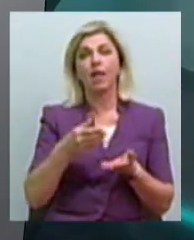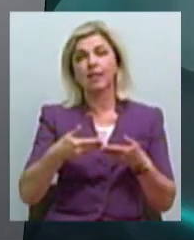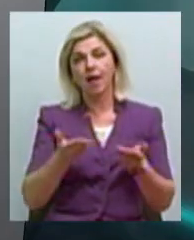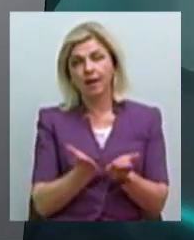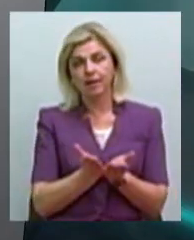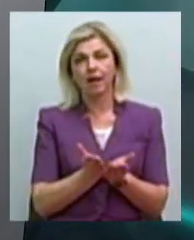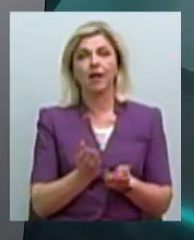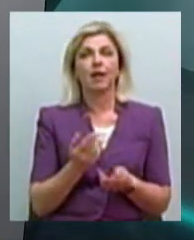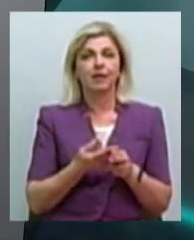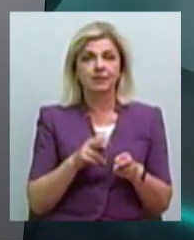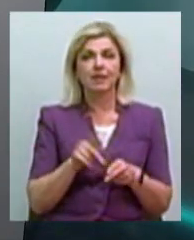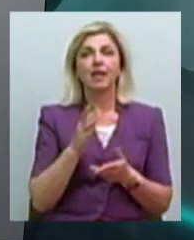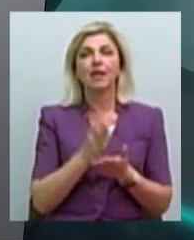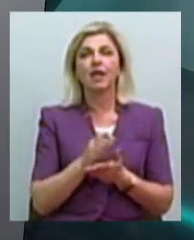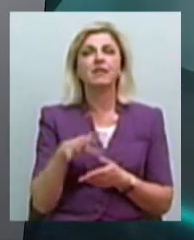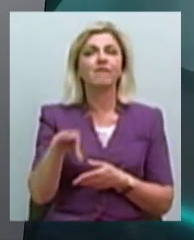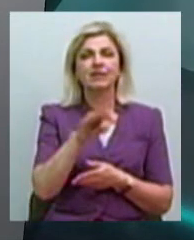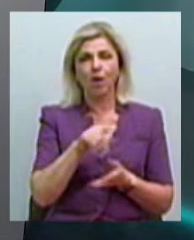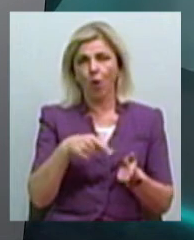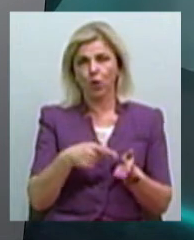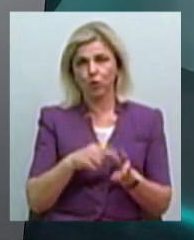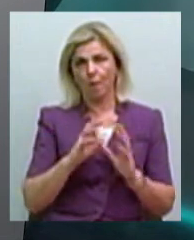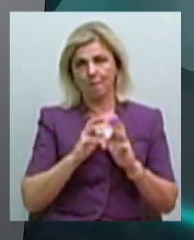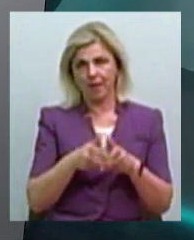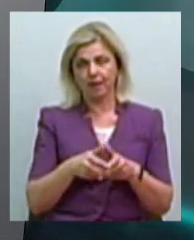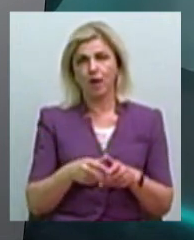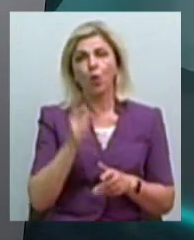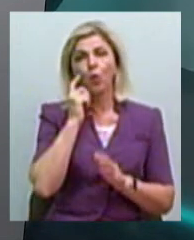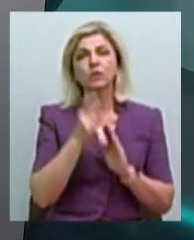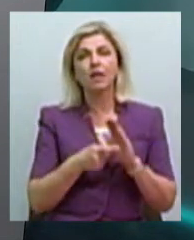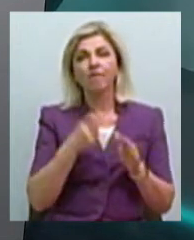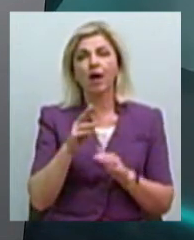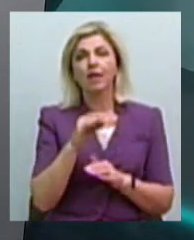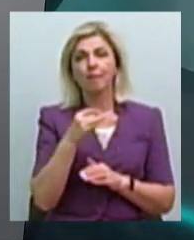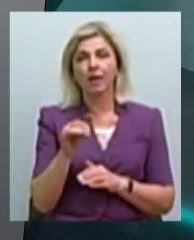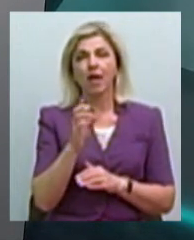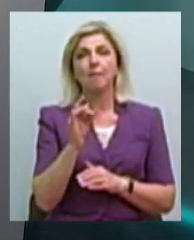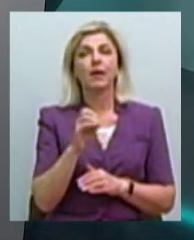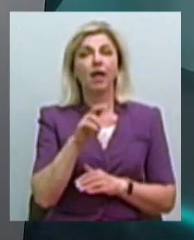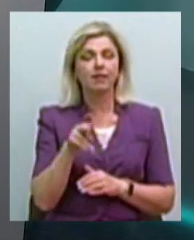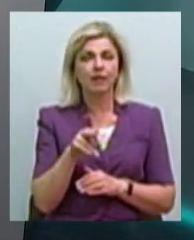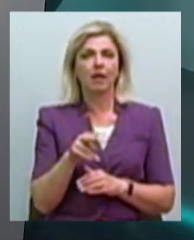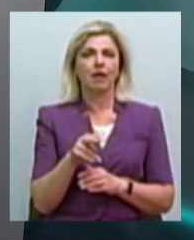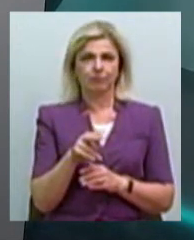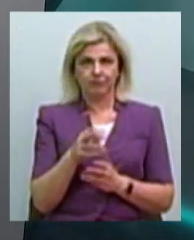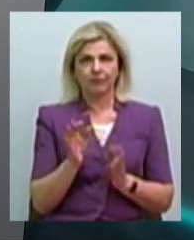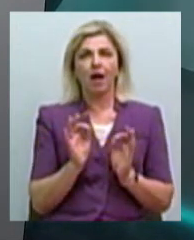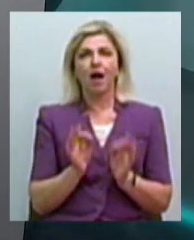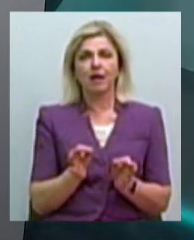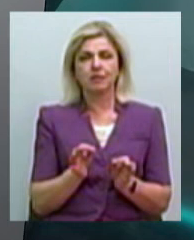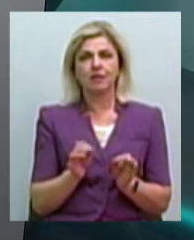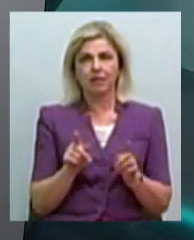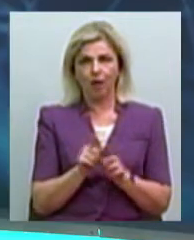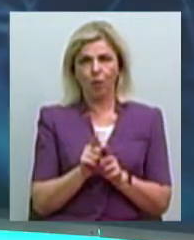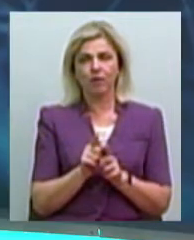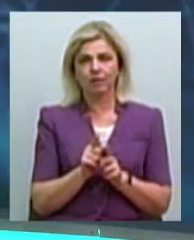есть у всех городов мира. Узнаваемый бренд несет как раз с собой вот этот